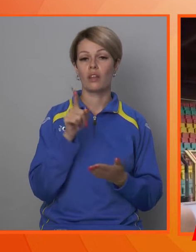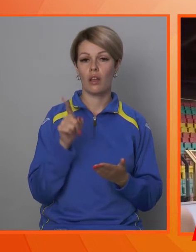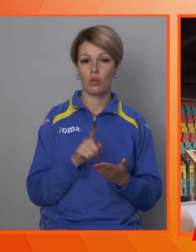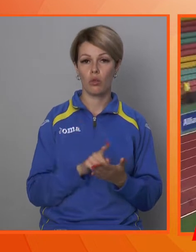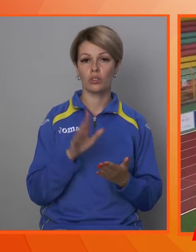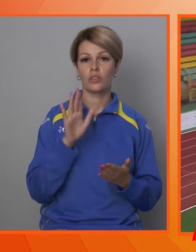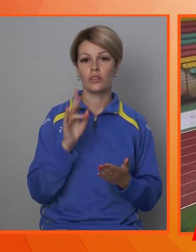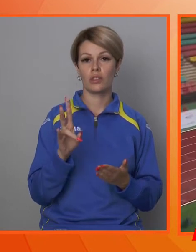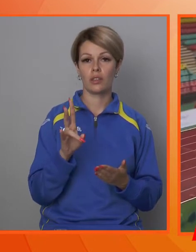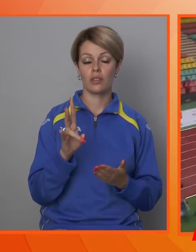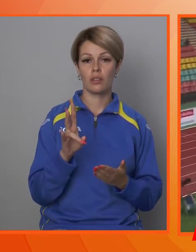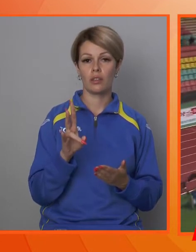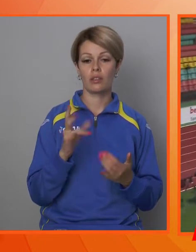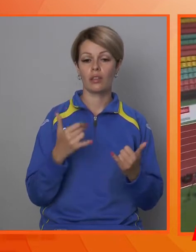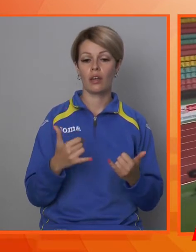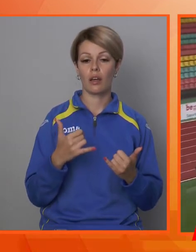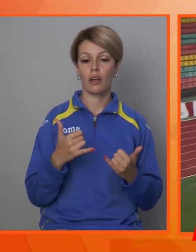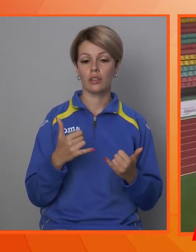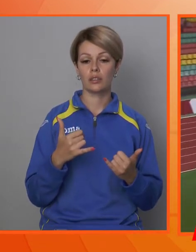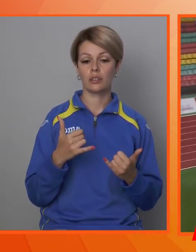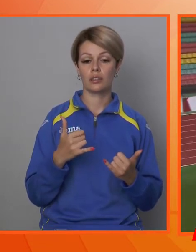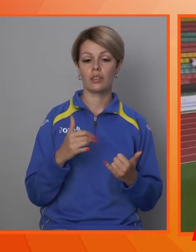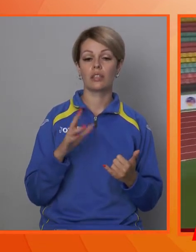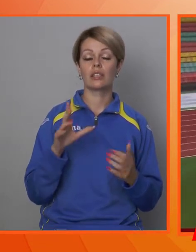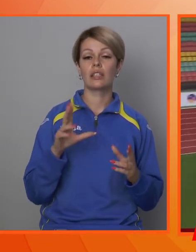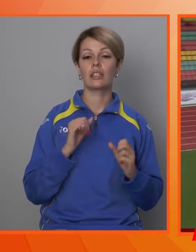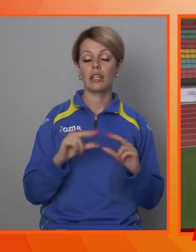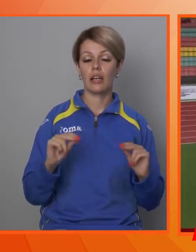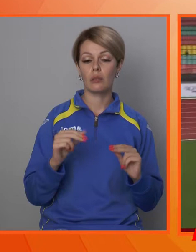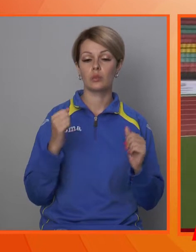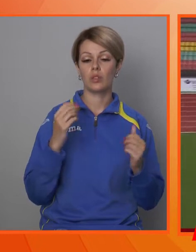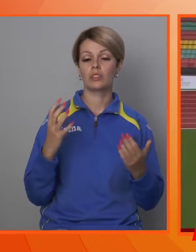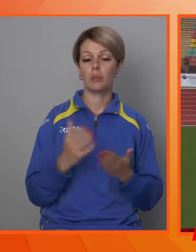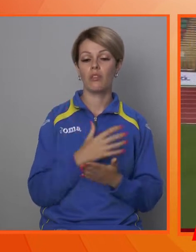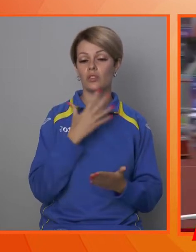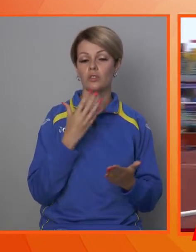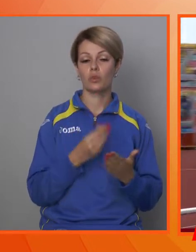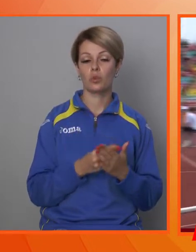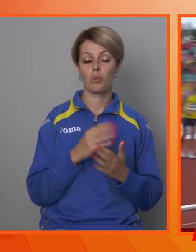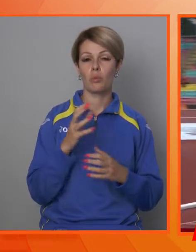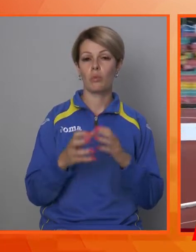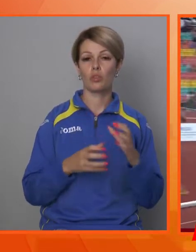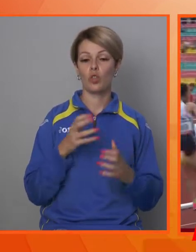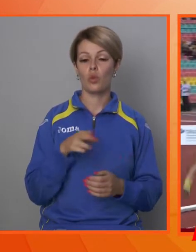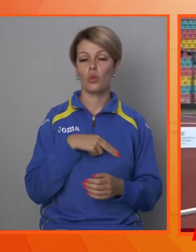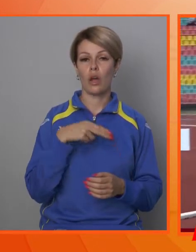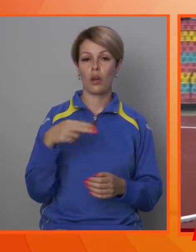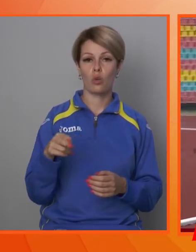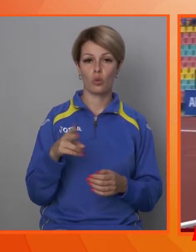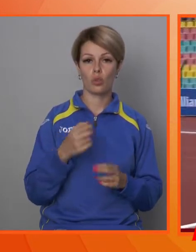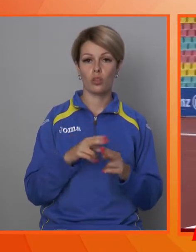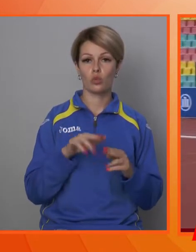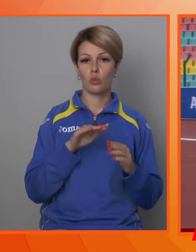йому вдалося. Він на радість усім тренерам спортсменам завоював свою першу нагороду на